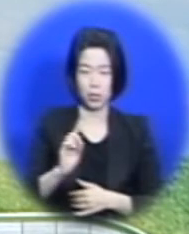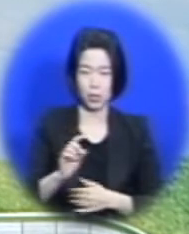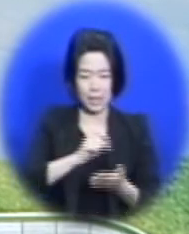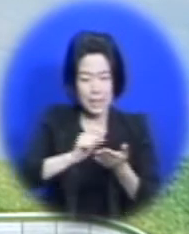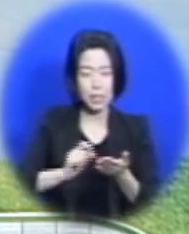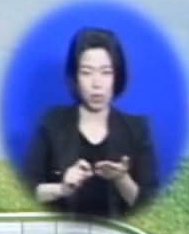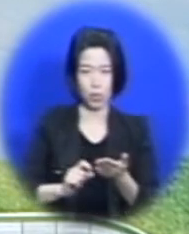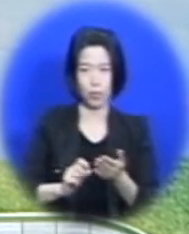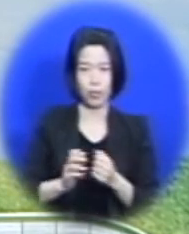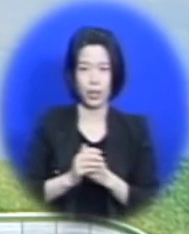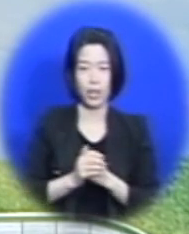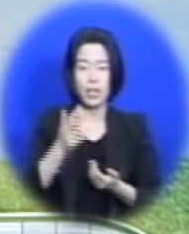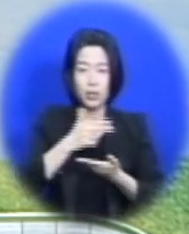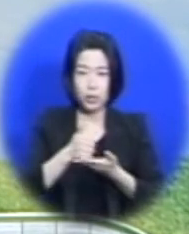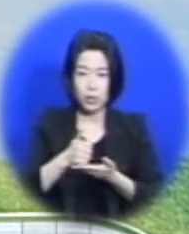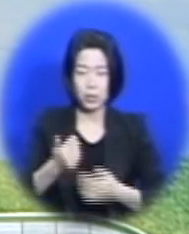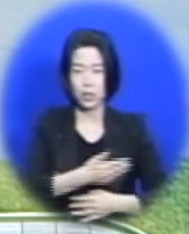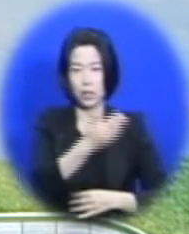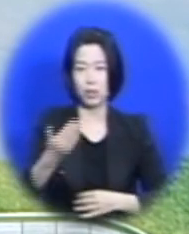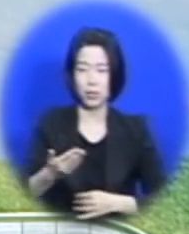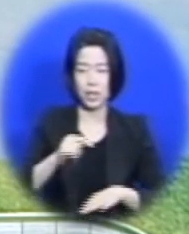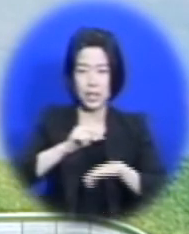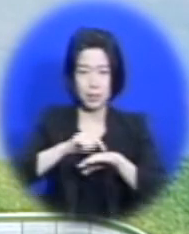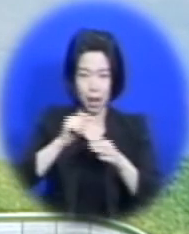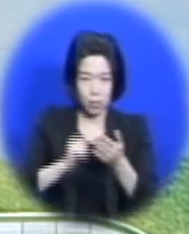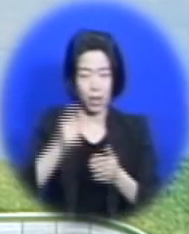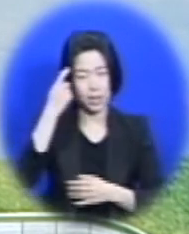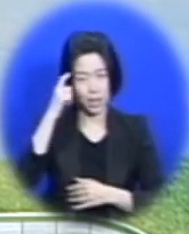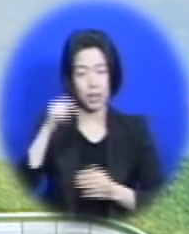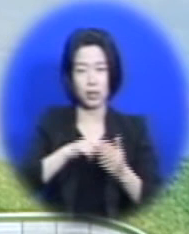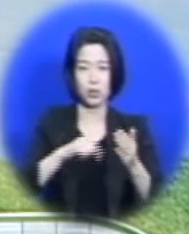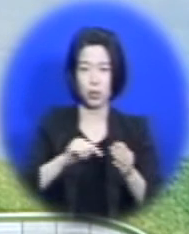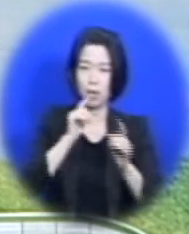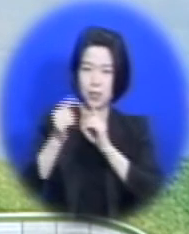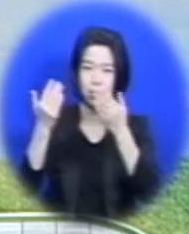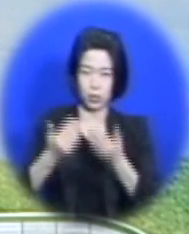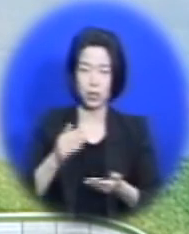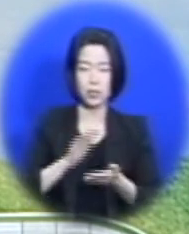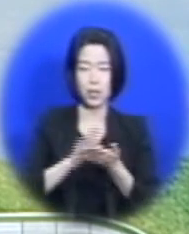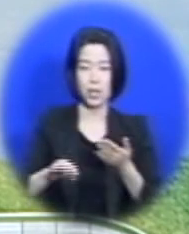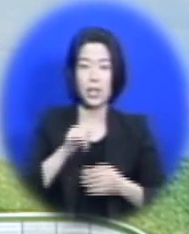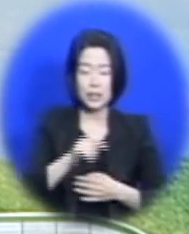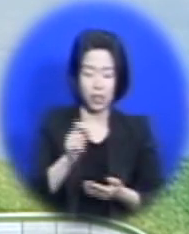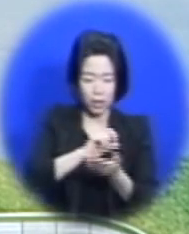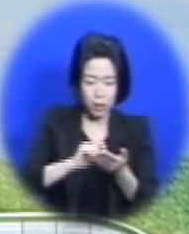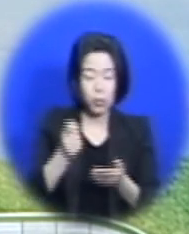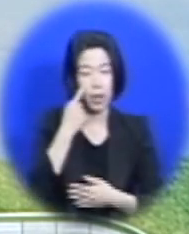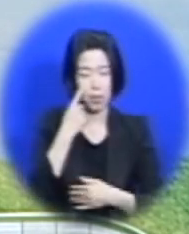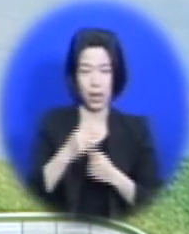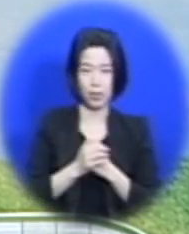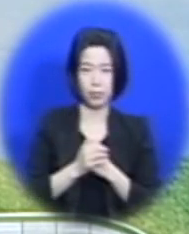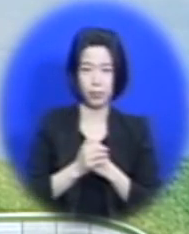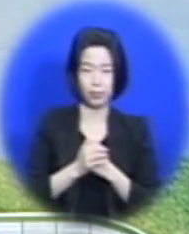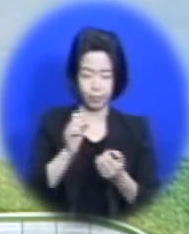기록하는 거예요. 주님은 여러분의 마음과 생각 속에 말씀하십니다. 그런데 그것을 기록을 한번 해보시라는